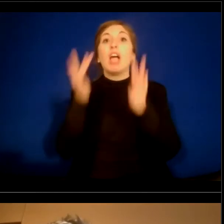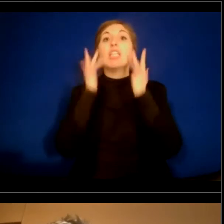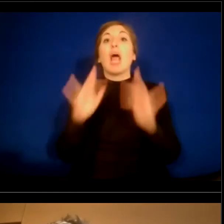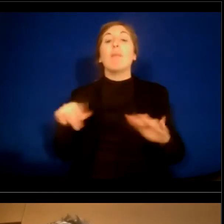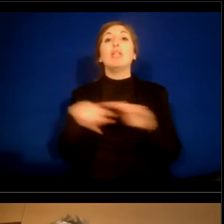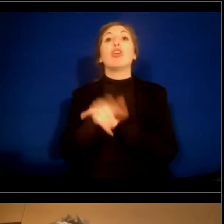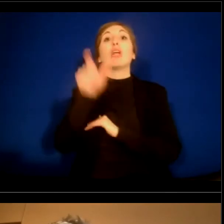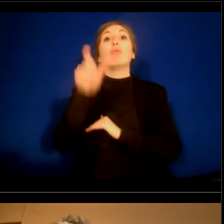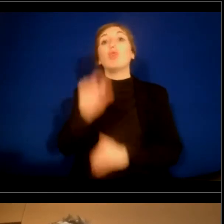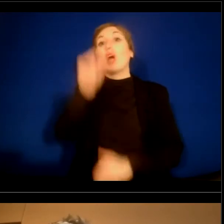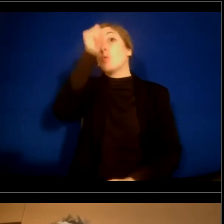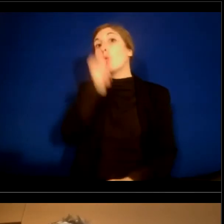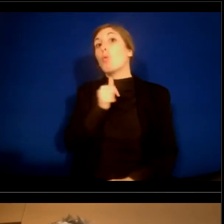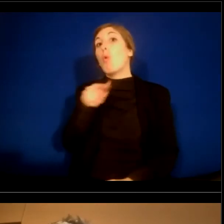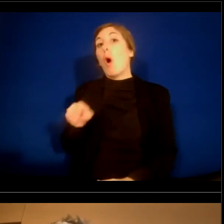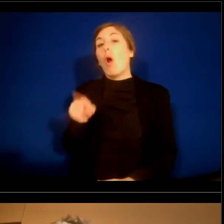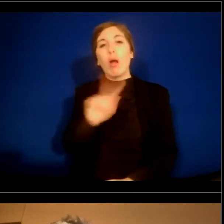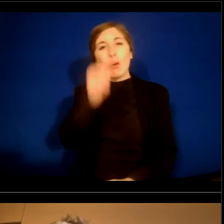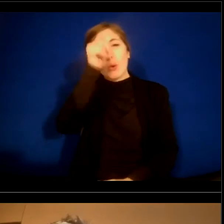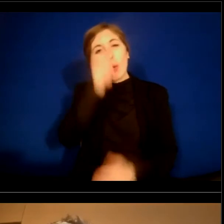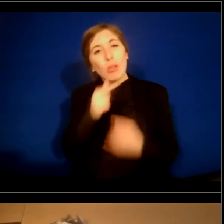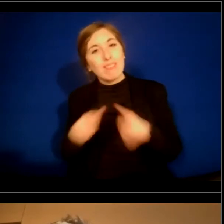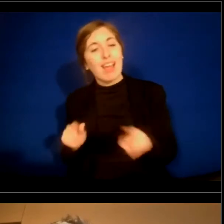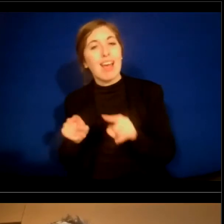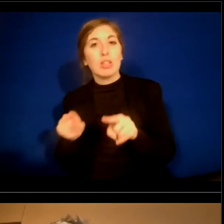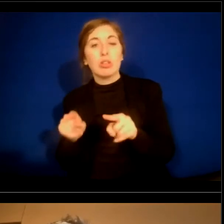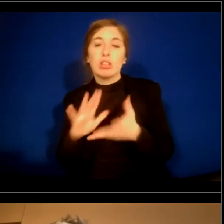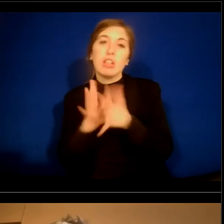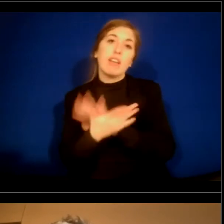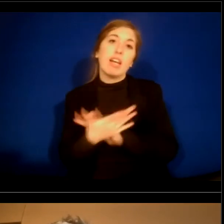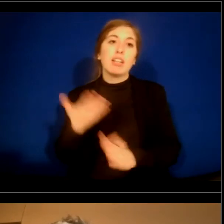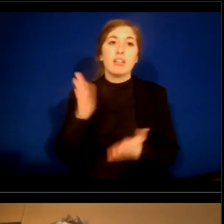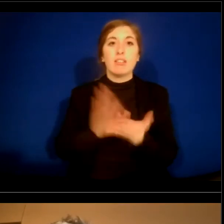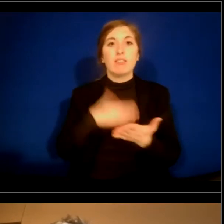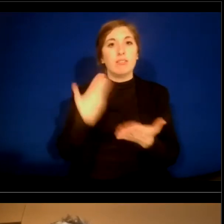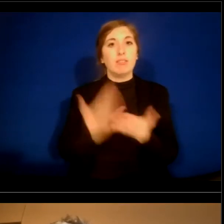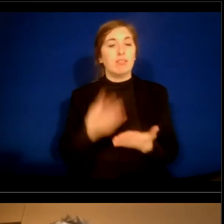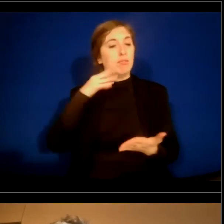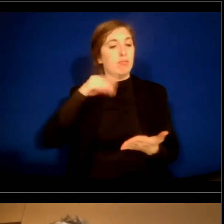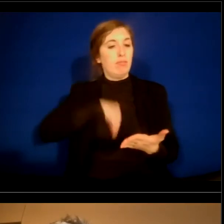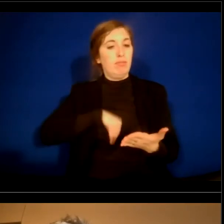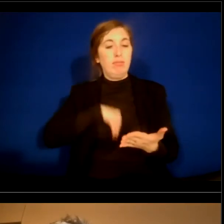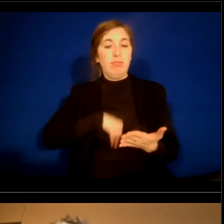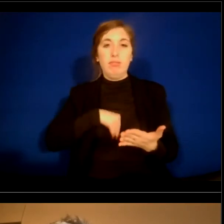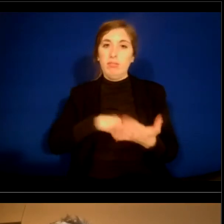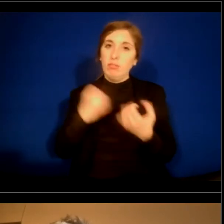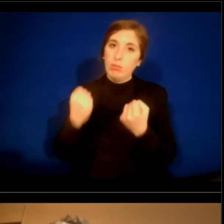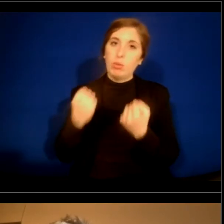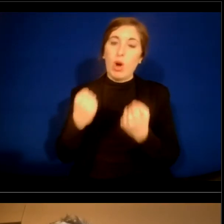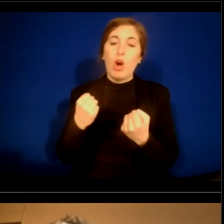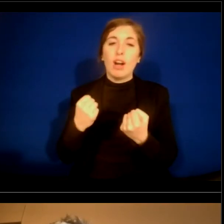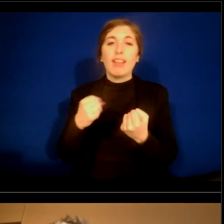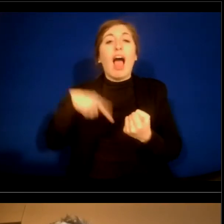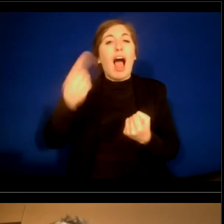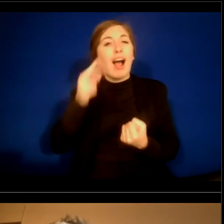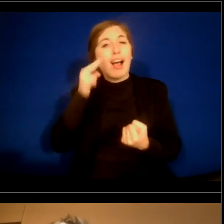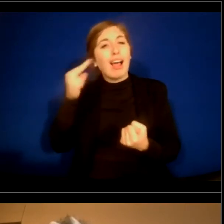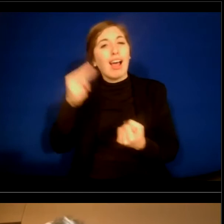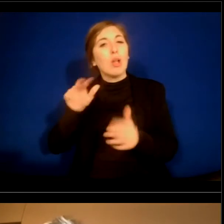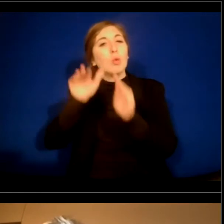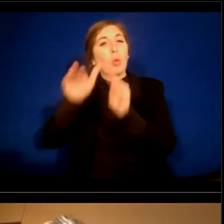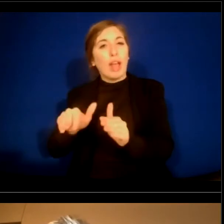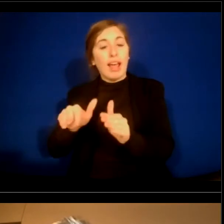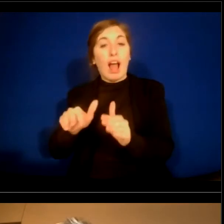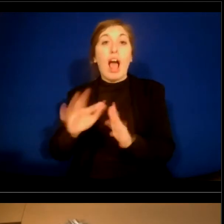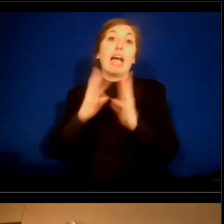quindi immagino che abbia appunto anche un valore forte in termini di tutela. Naturalmente non lo si può fare con tutti,